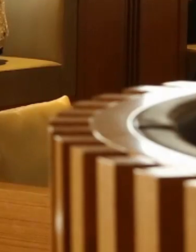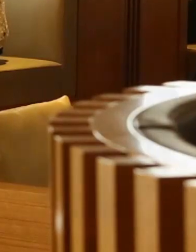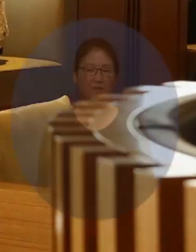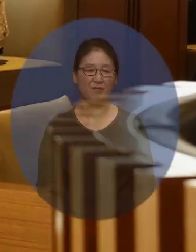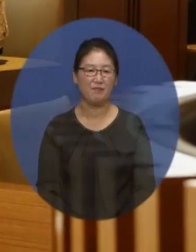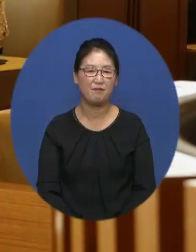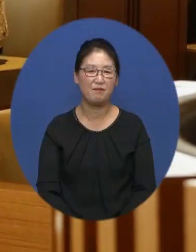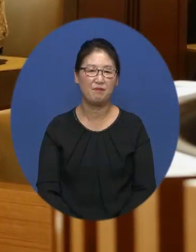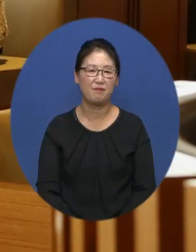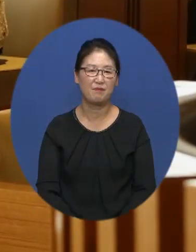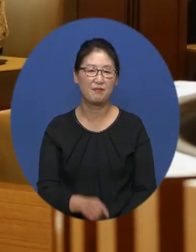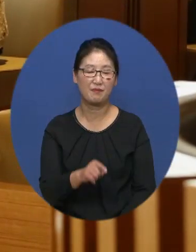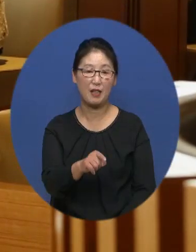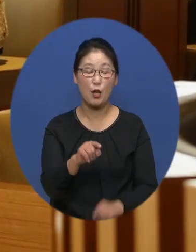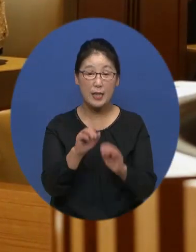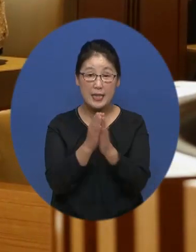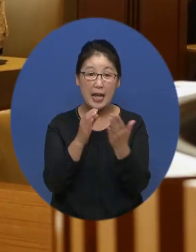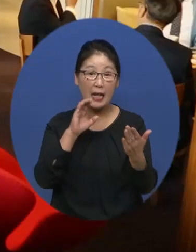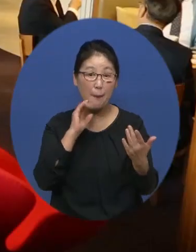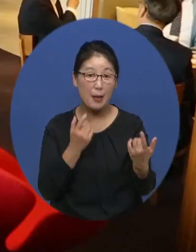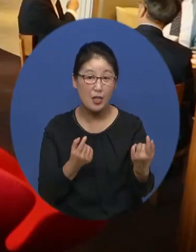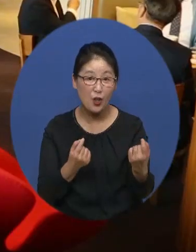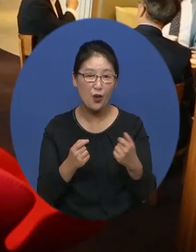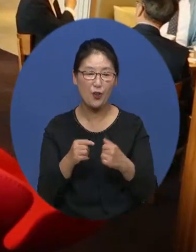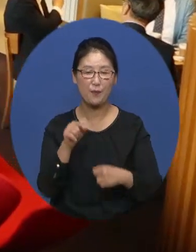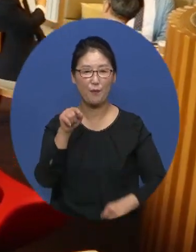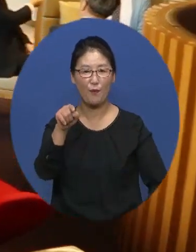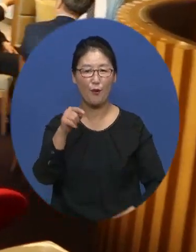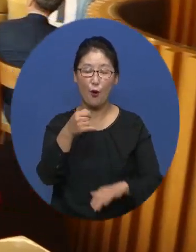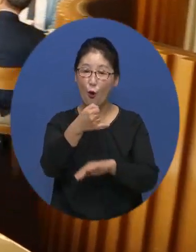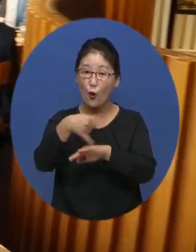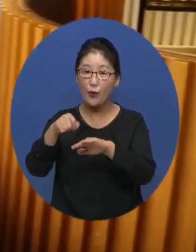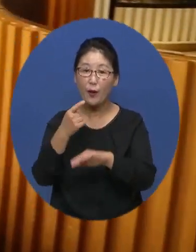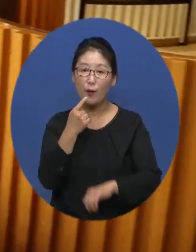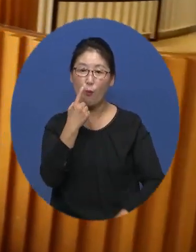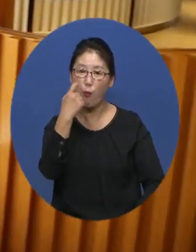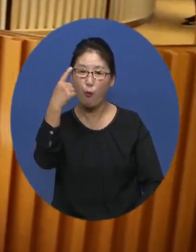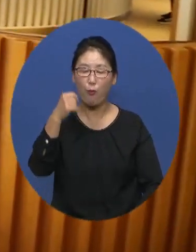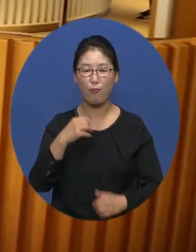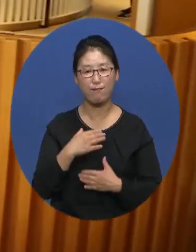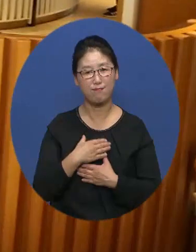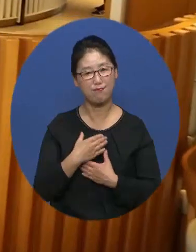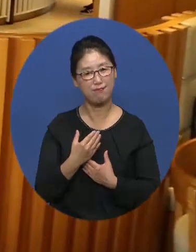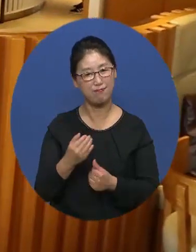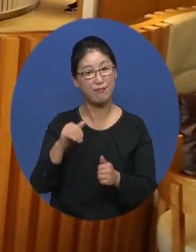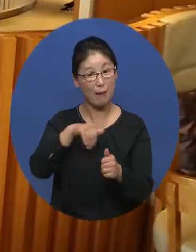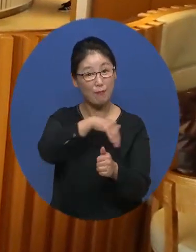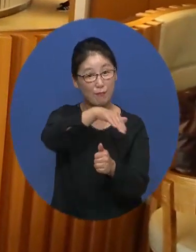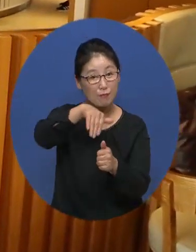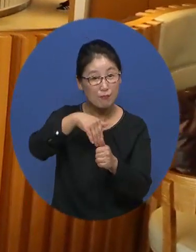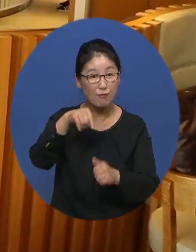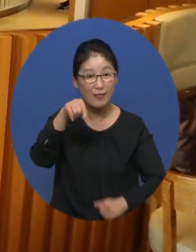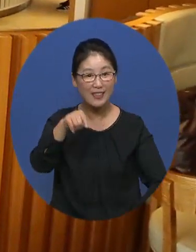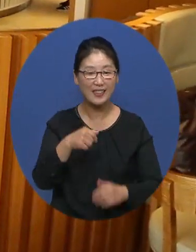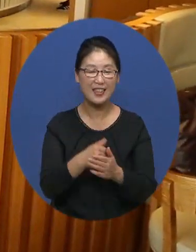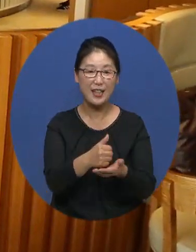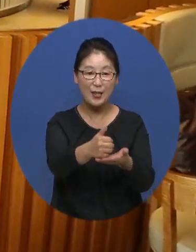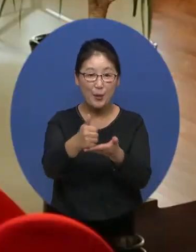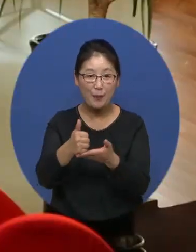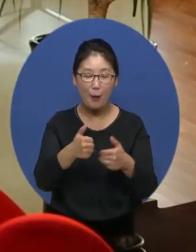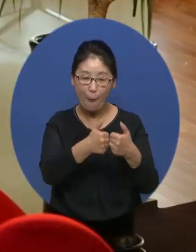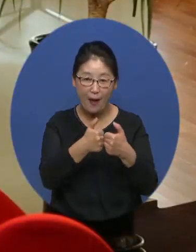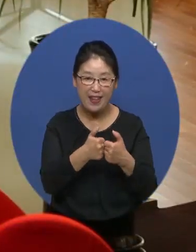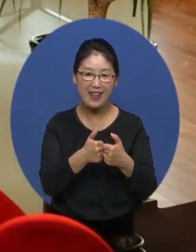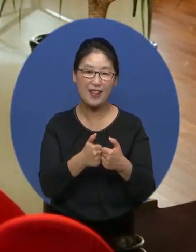흡사 북카페를 방불케 하는 편안하고 세련된 인테리어로 손님들의 회의와 미팅 공간이 되어주기도 하는